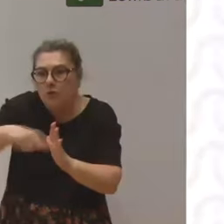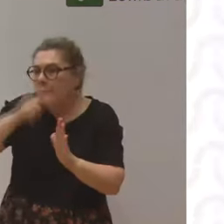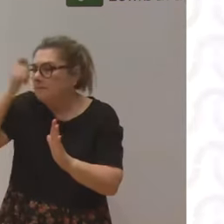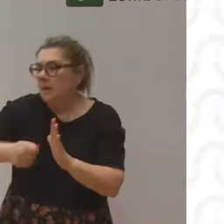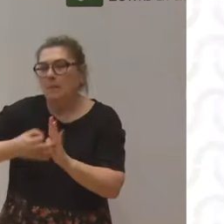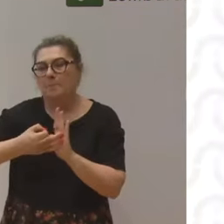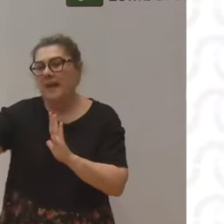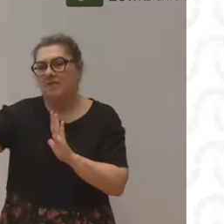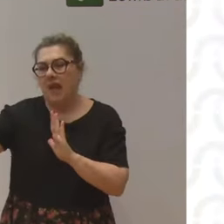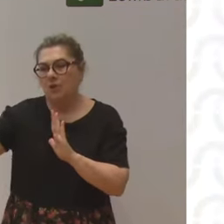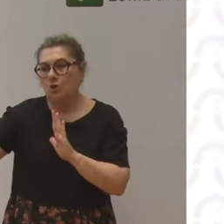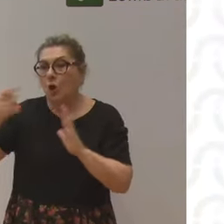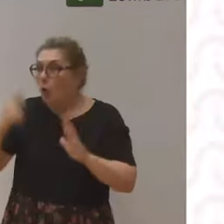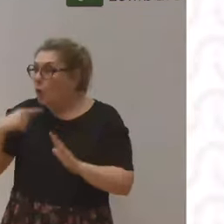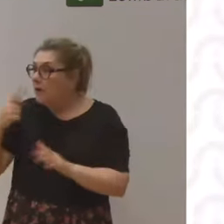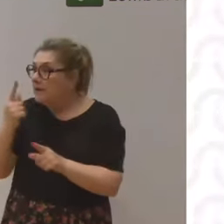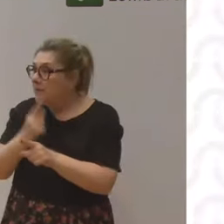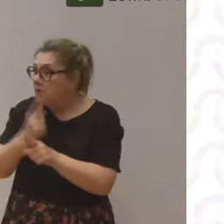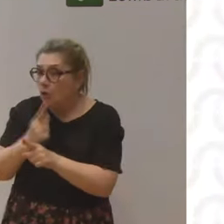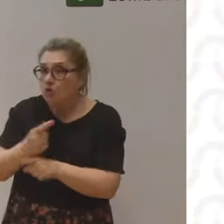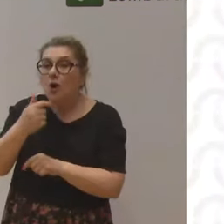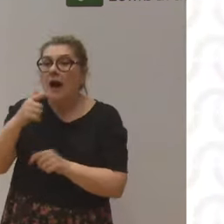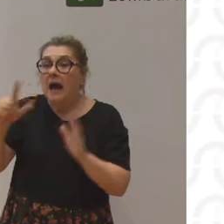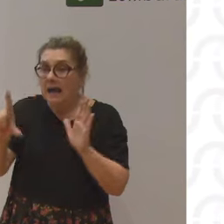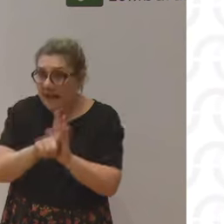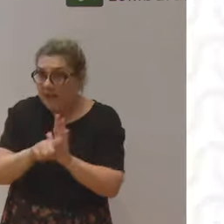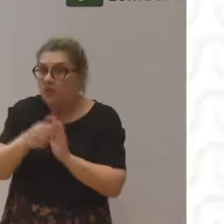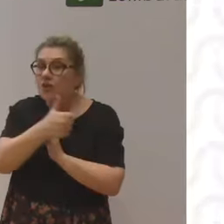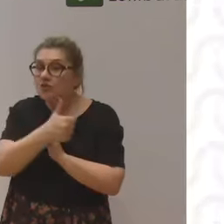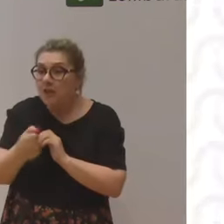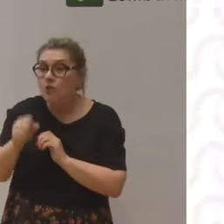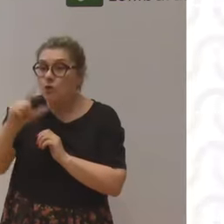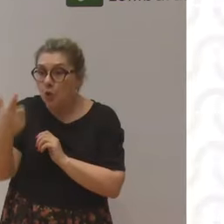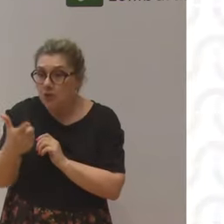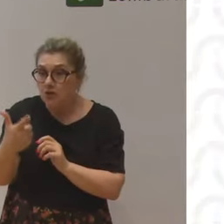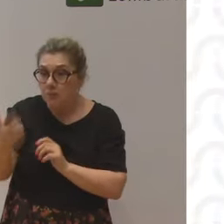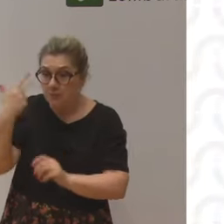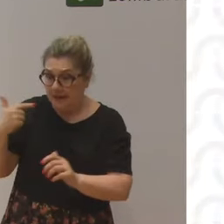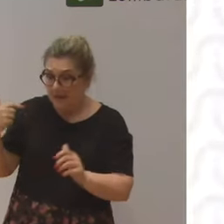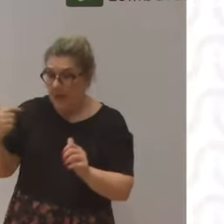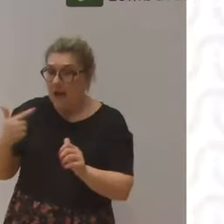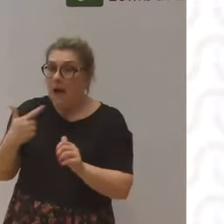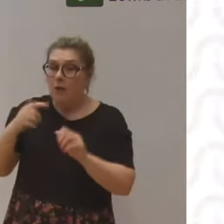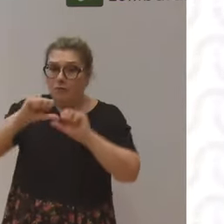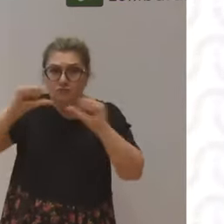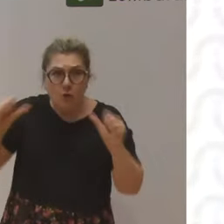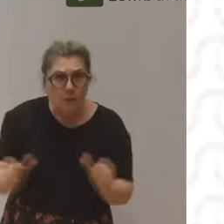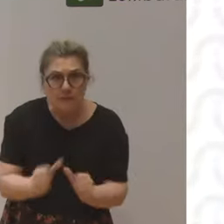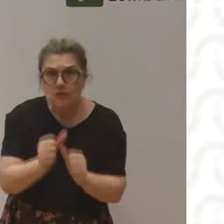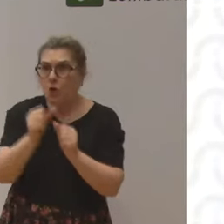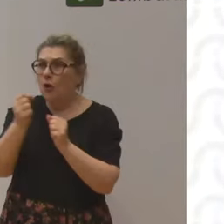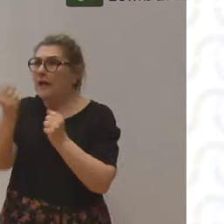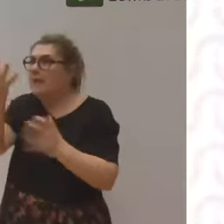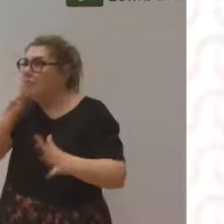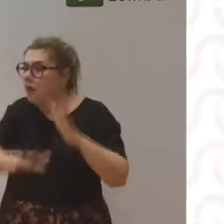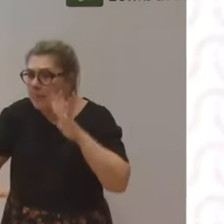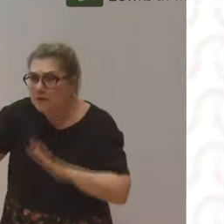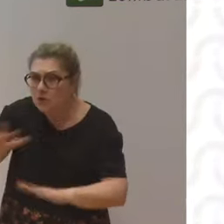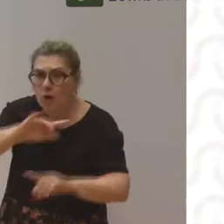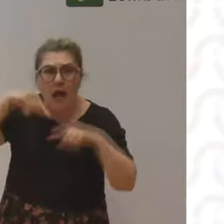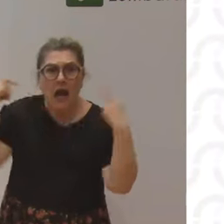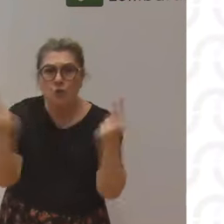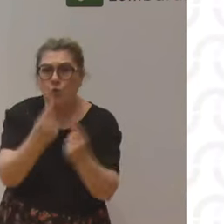di accompagnare la 112 con grande informazione e formazione dalla regione a, vuol dire, a tutti